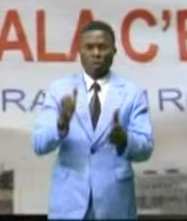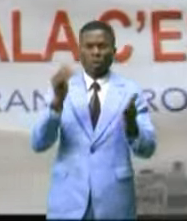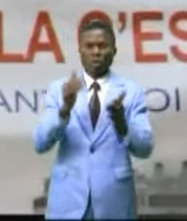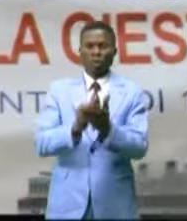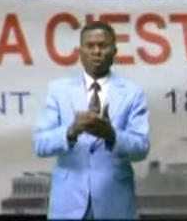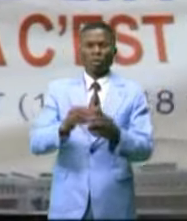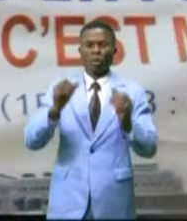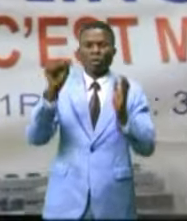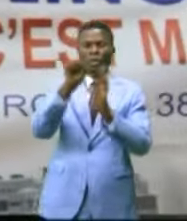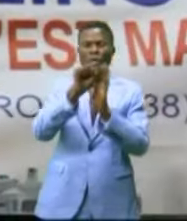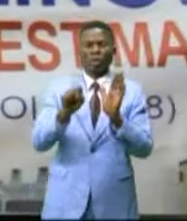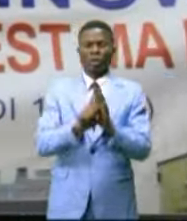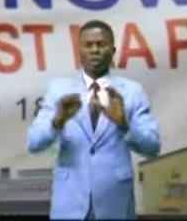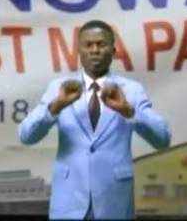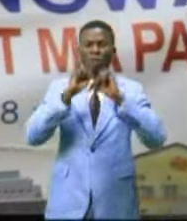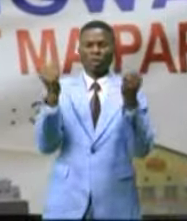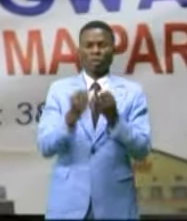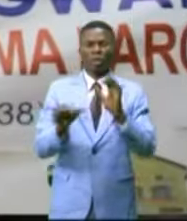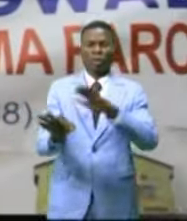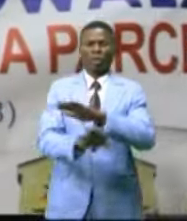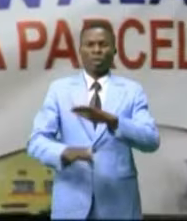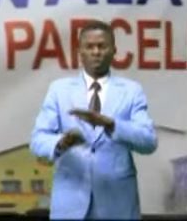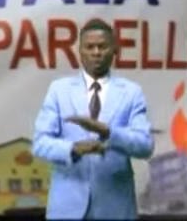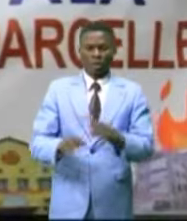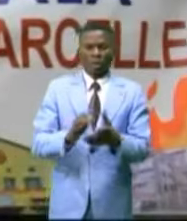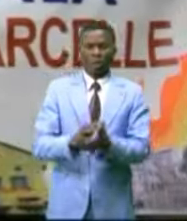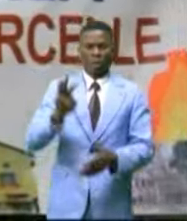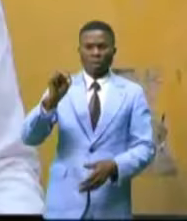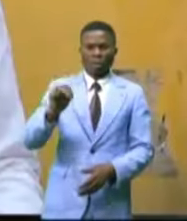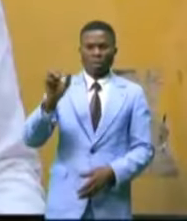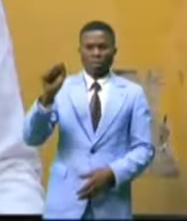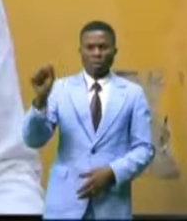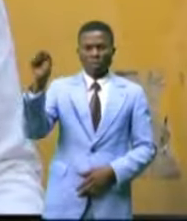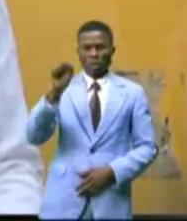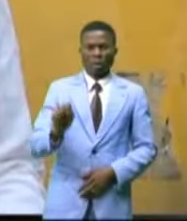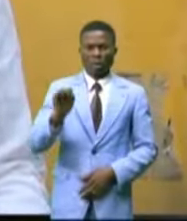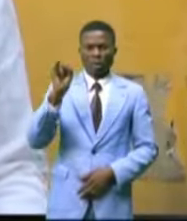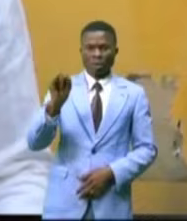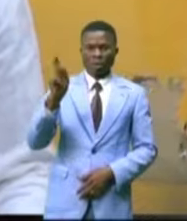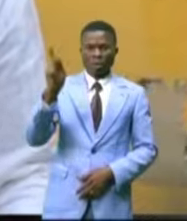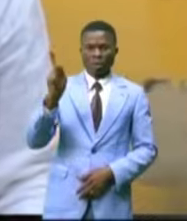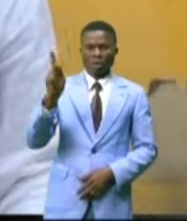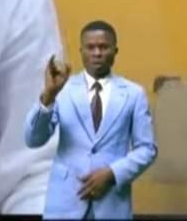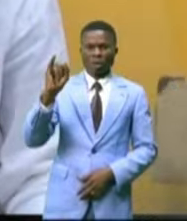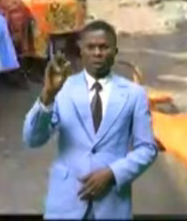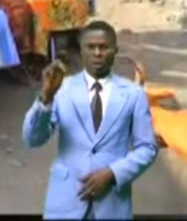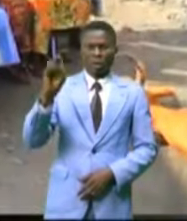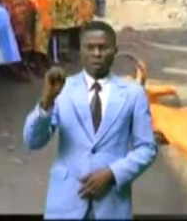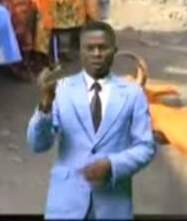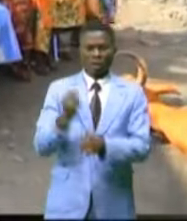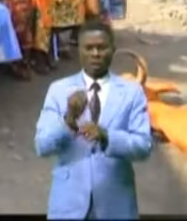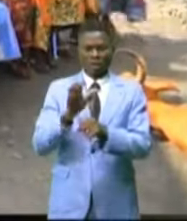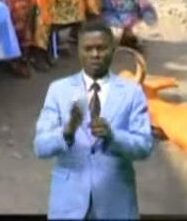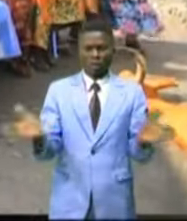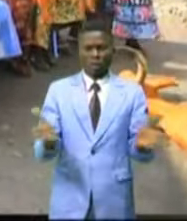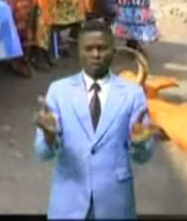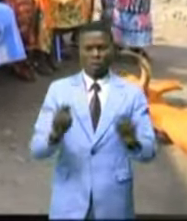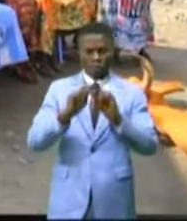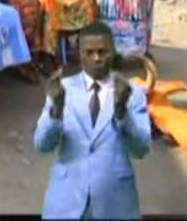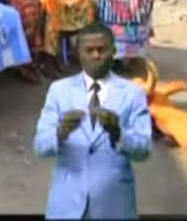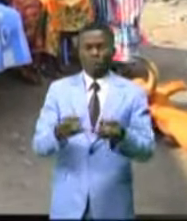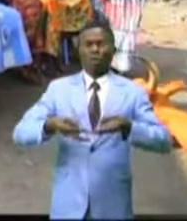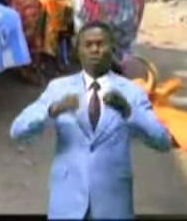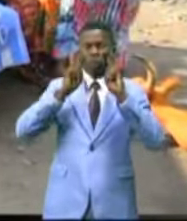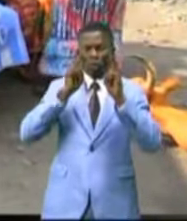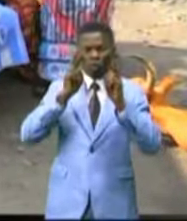statut social et la Fondation tous massikini œuvre depuis plusieurs années dans l'encadrement de celle-ci en